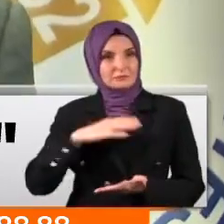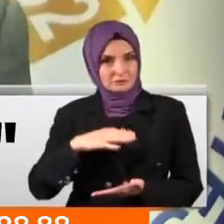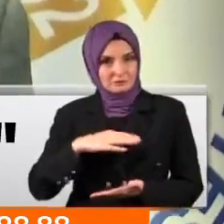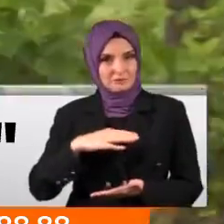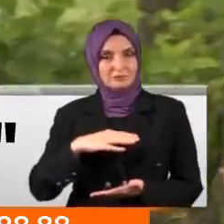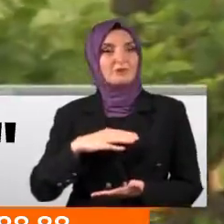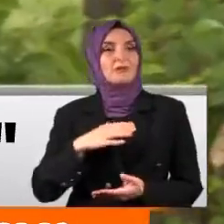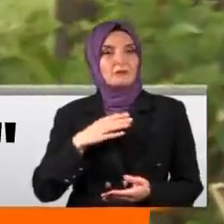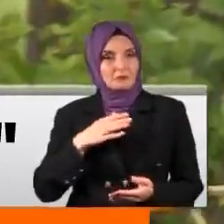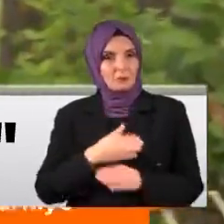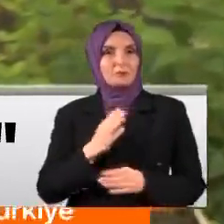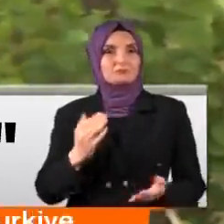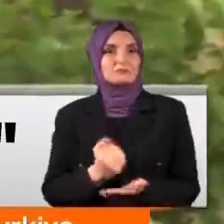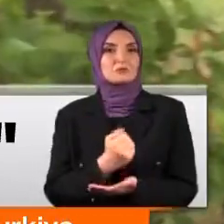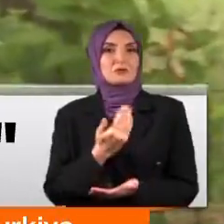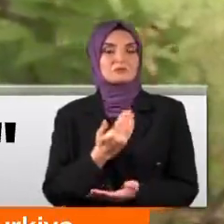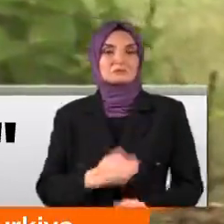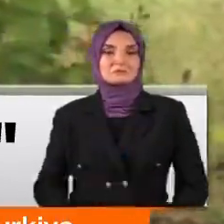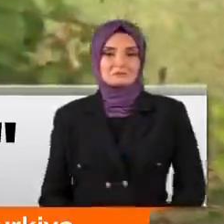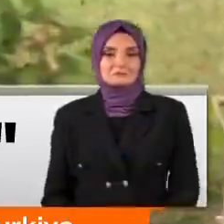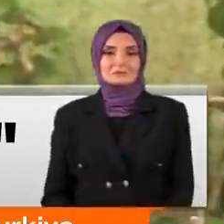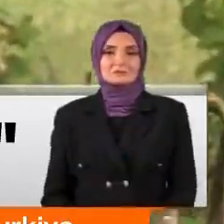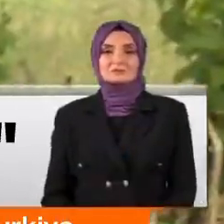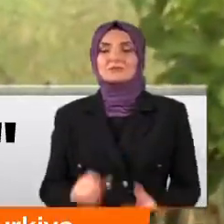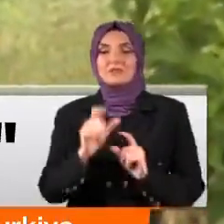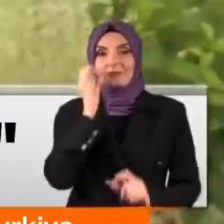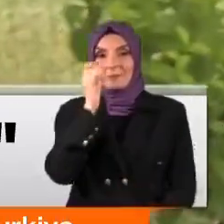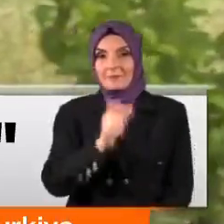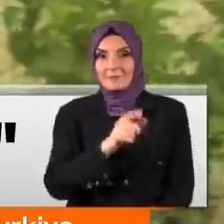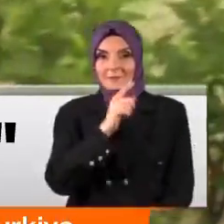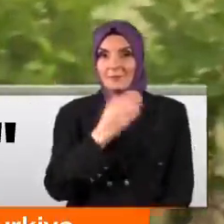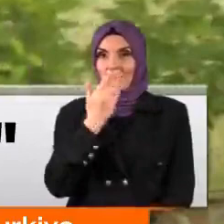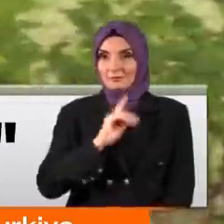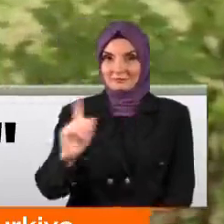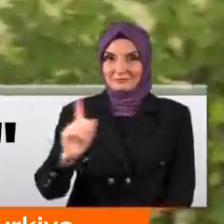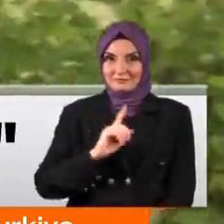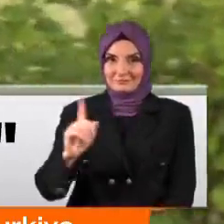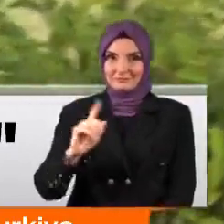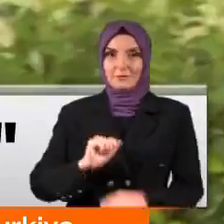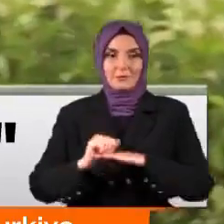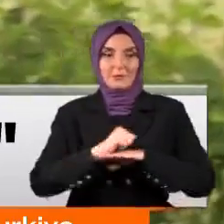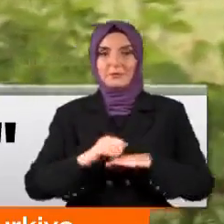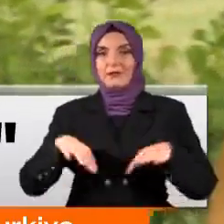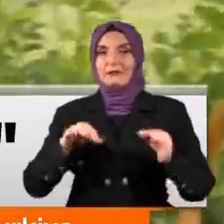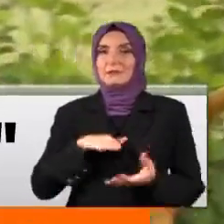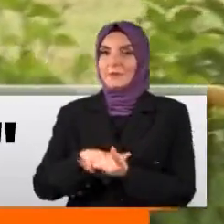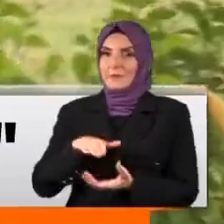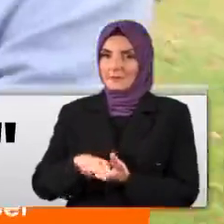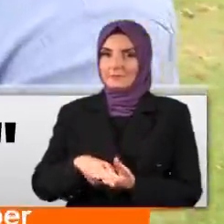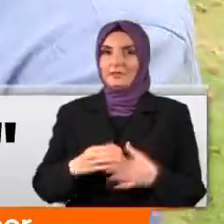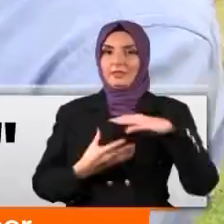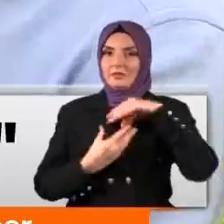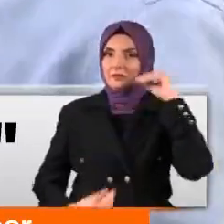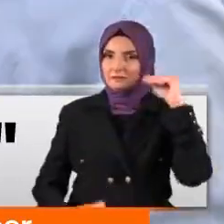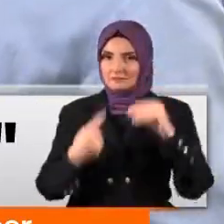arkeolojiyi kazandı. Şevki Kılıç'ın okula gelirken boyalı ayakkabıları, takım elbisesi, çantası ve bastonu hiç eksik olmuyor.